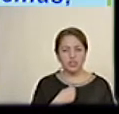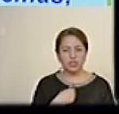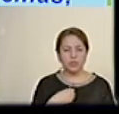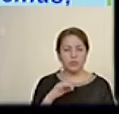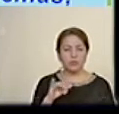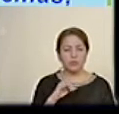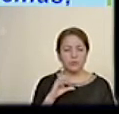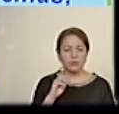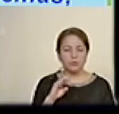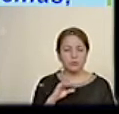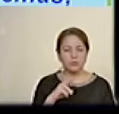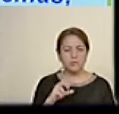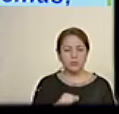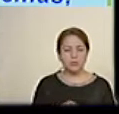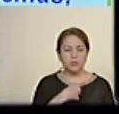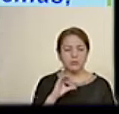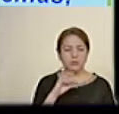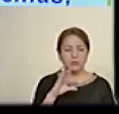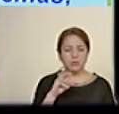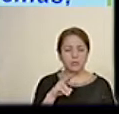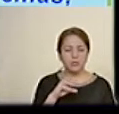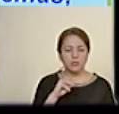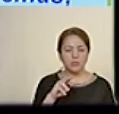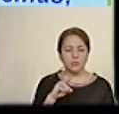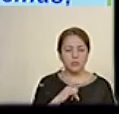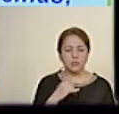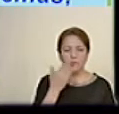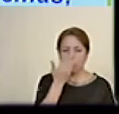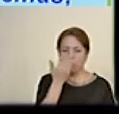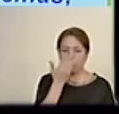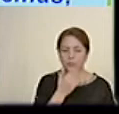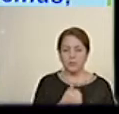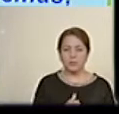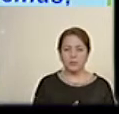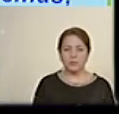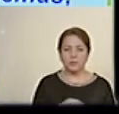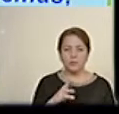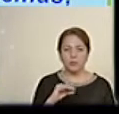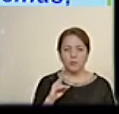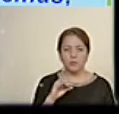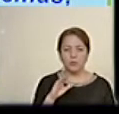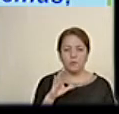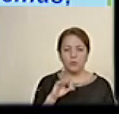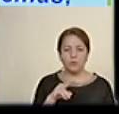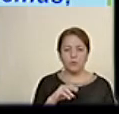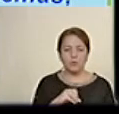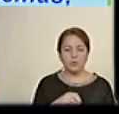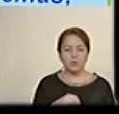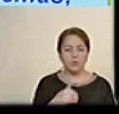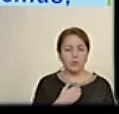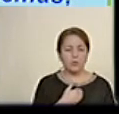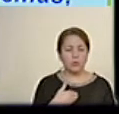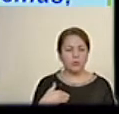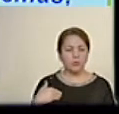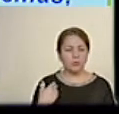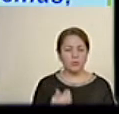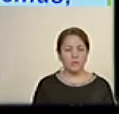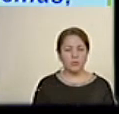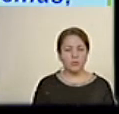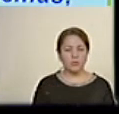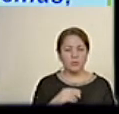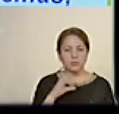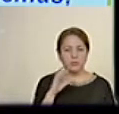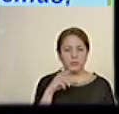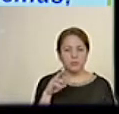устыда. Сослепу – кёр-кёрона. По неволе – бейхтиор. С